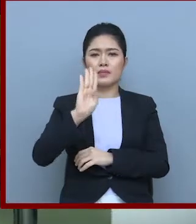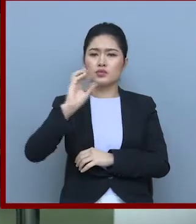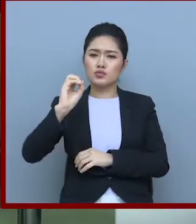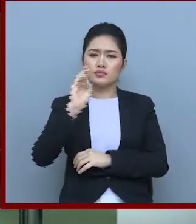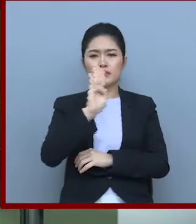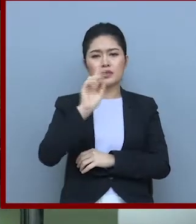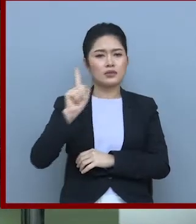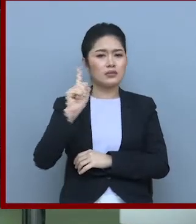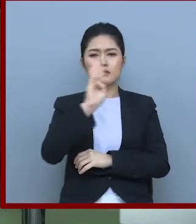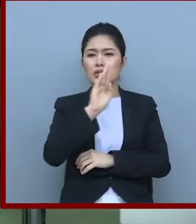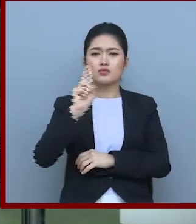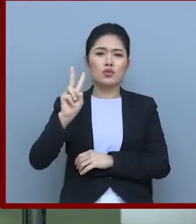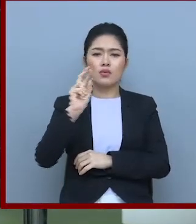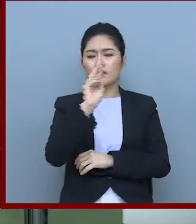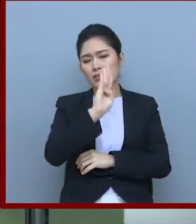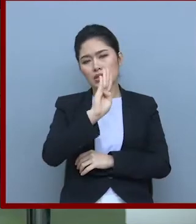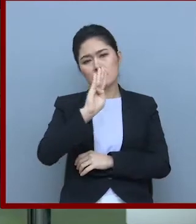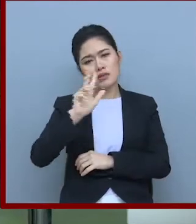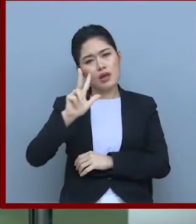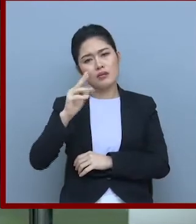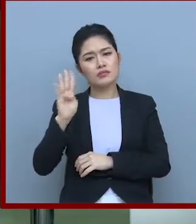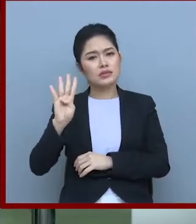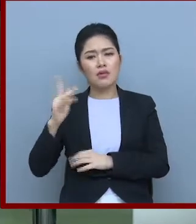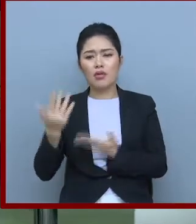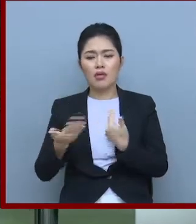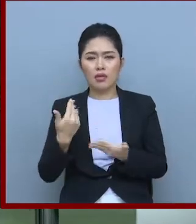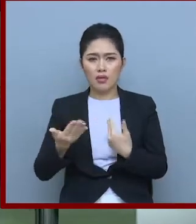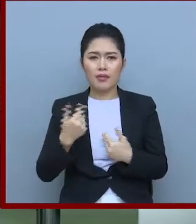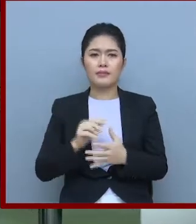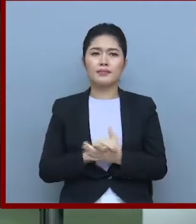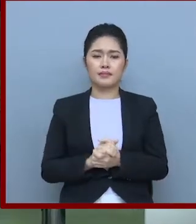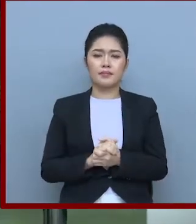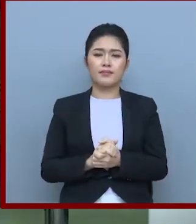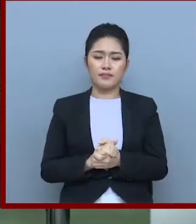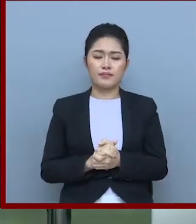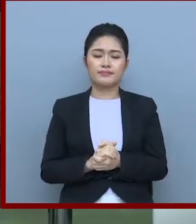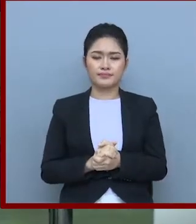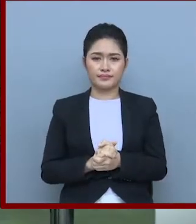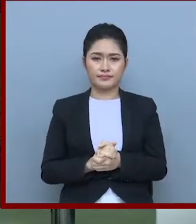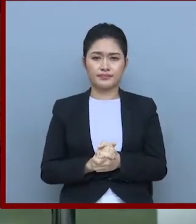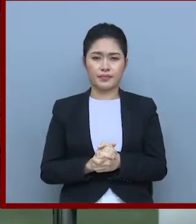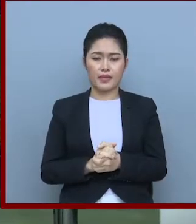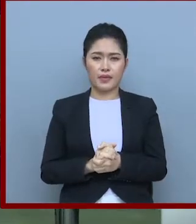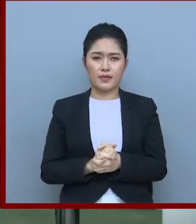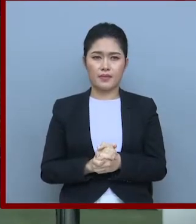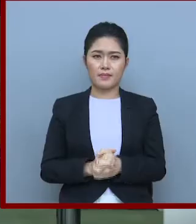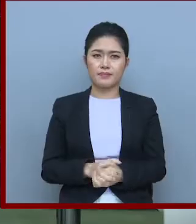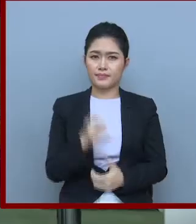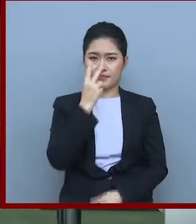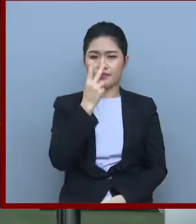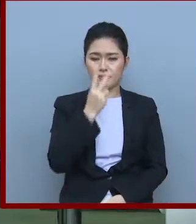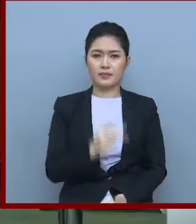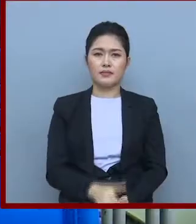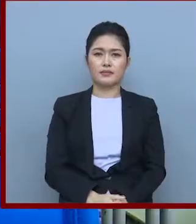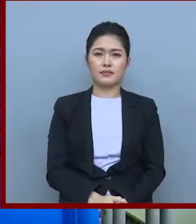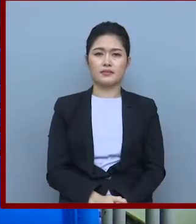ะครับจะมีขาดิจิตอลเนี่ยก็คือฝั่งนี้นะครับที่ใช้ได้นะครับลองมาดูกัน